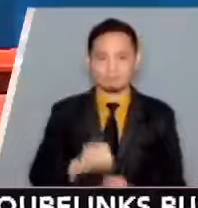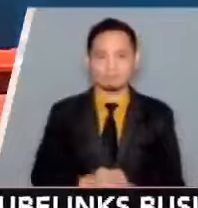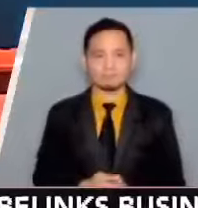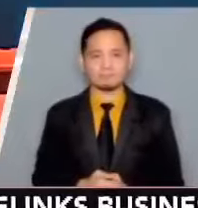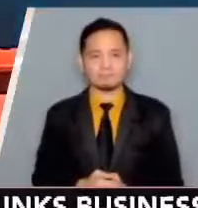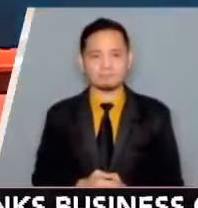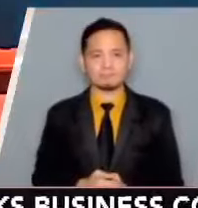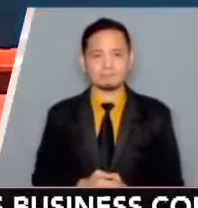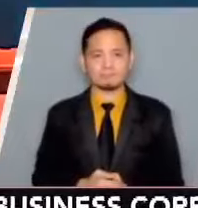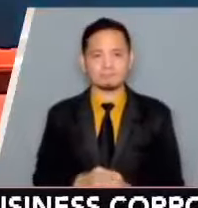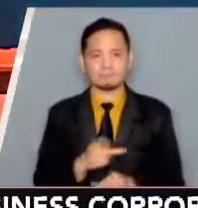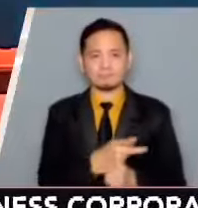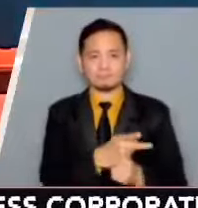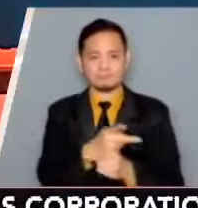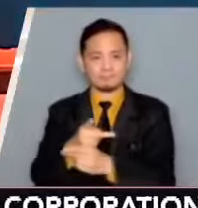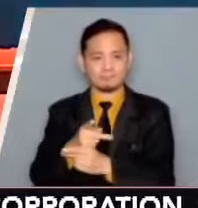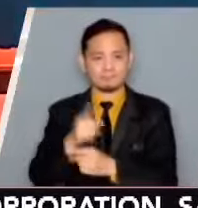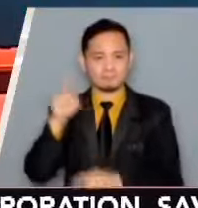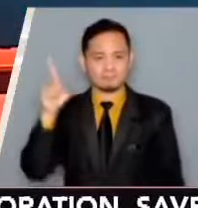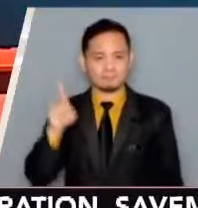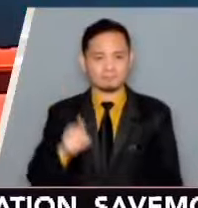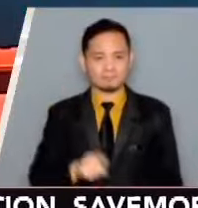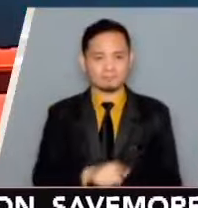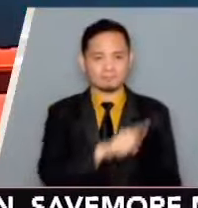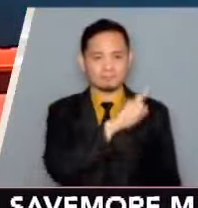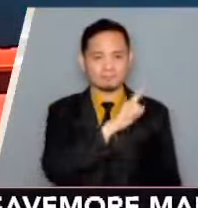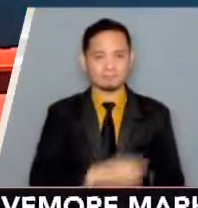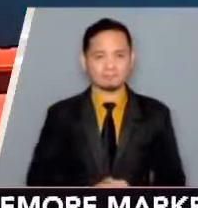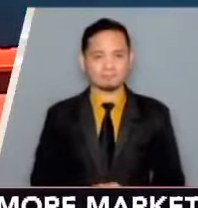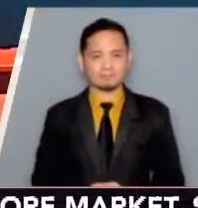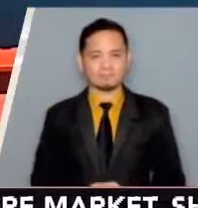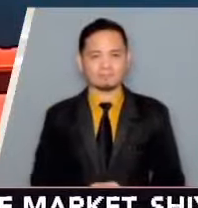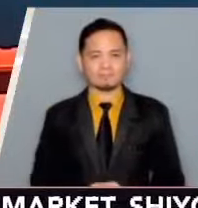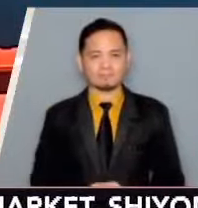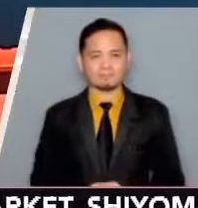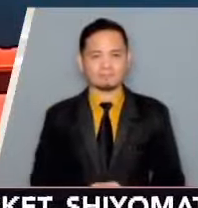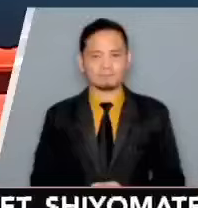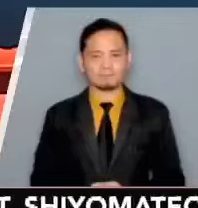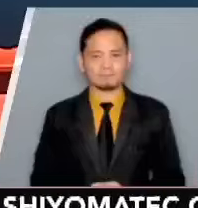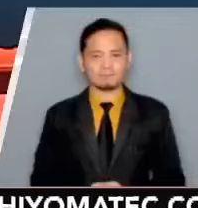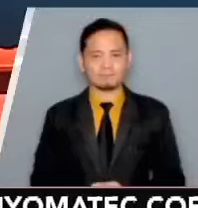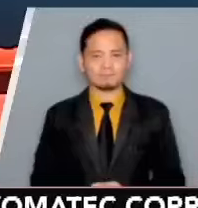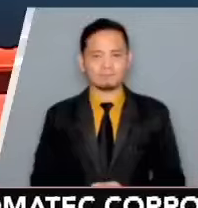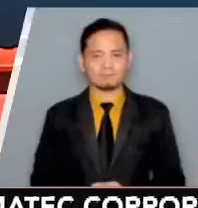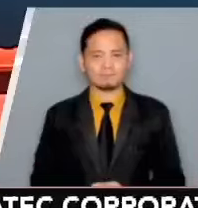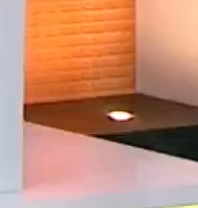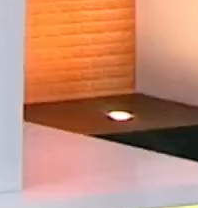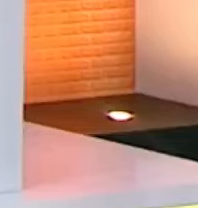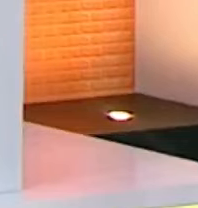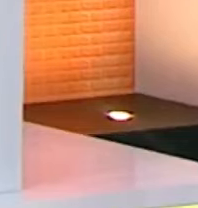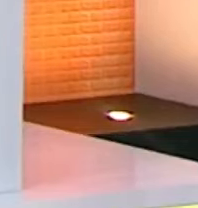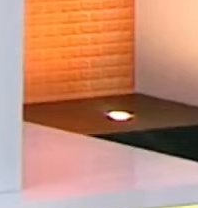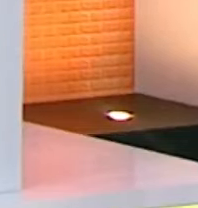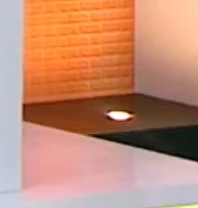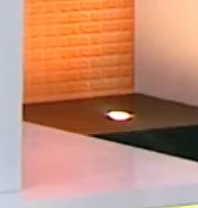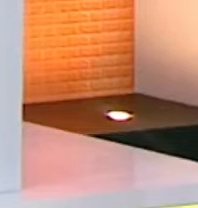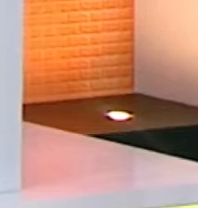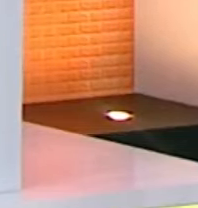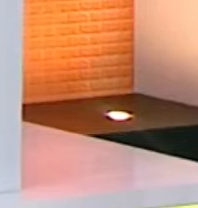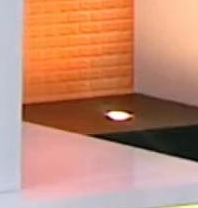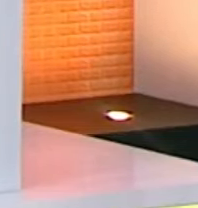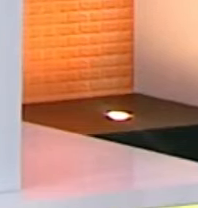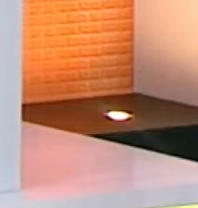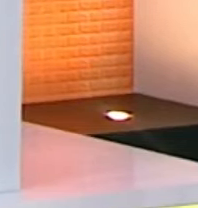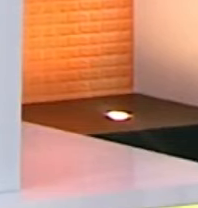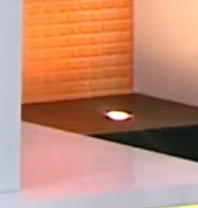the weather before you go para mag-safe lagi, mga kapuso. Kapuso, para laging una